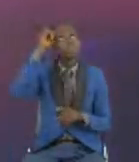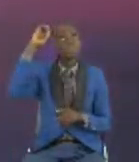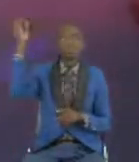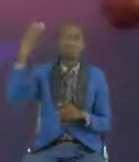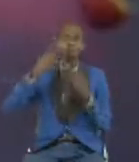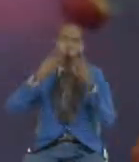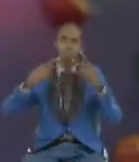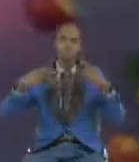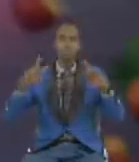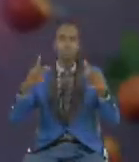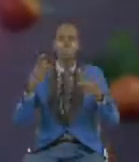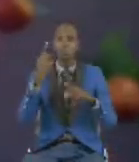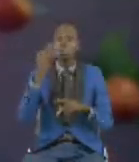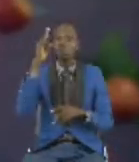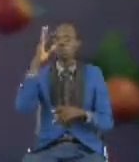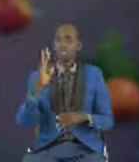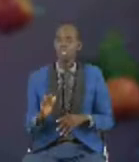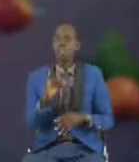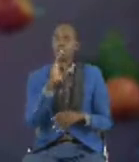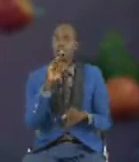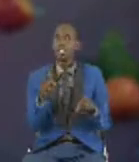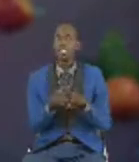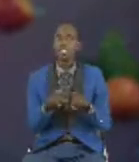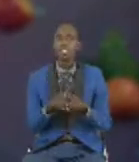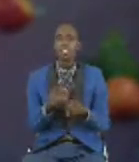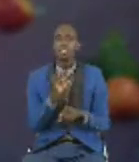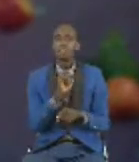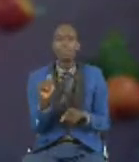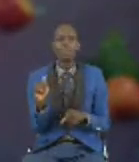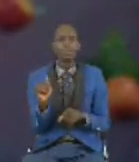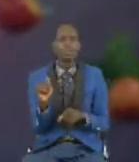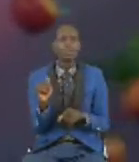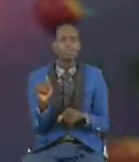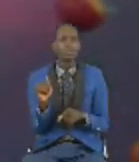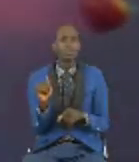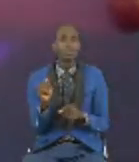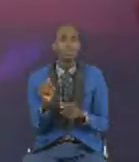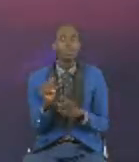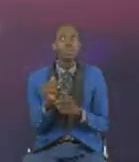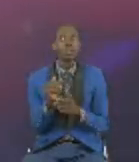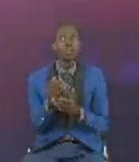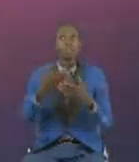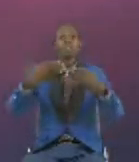proclamation puissante de la parole de sa grâce. Le prédicateur est comme un vendeur.